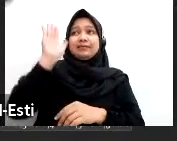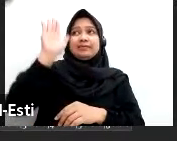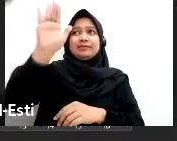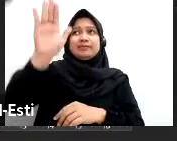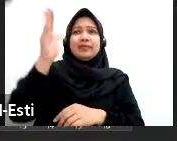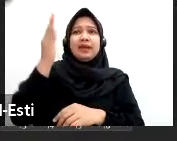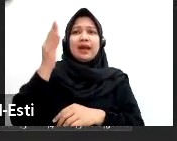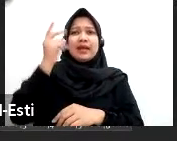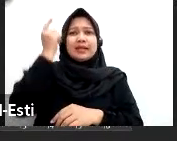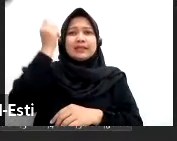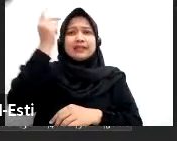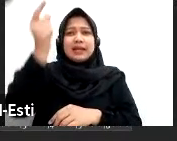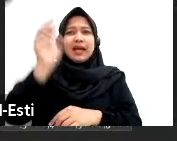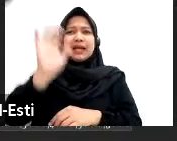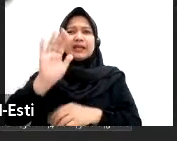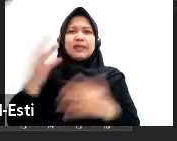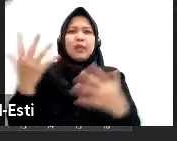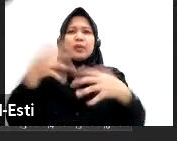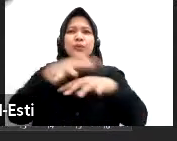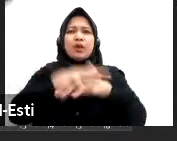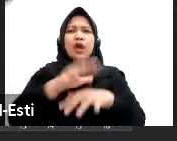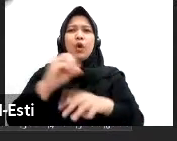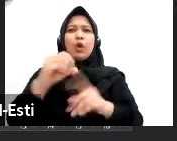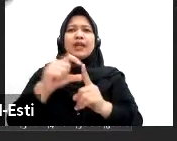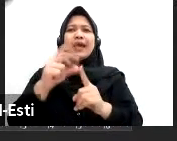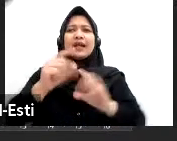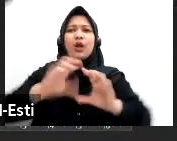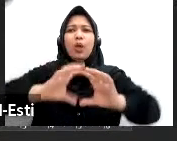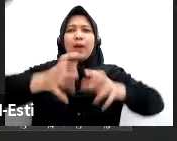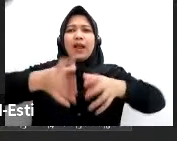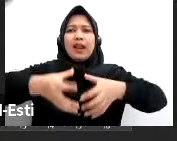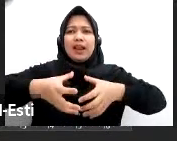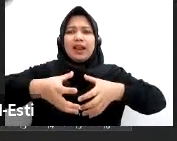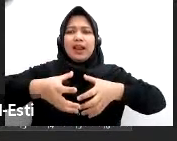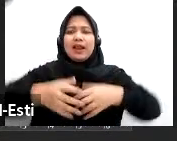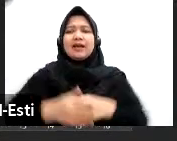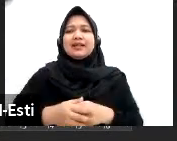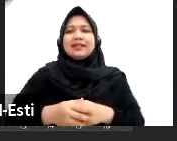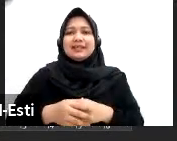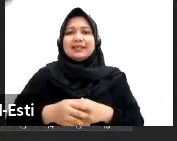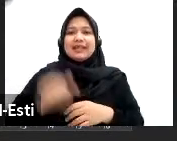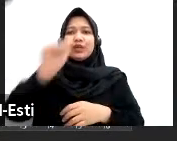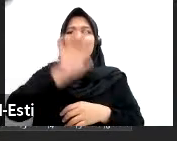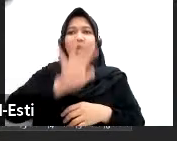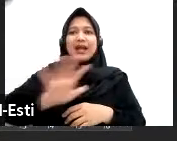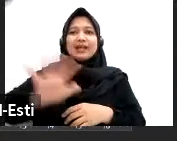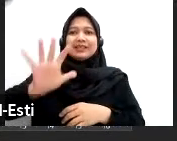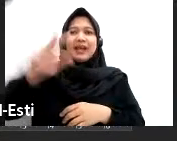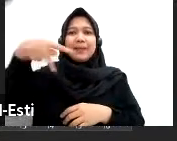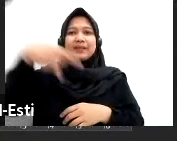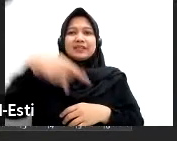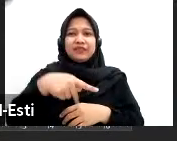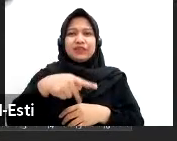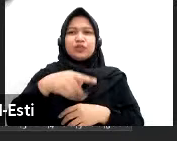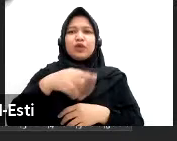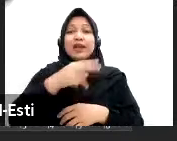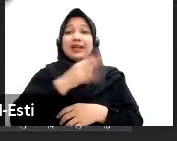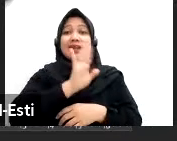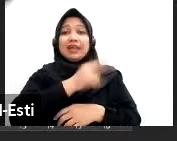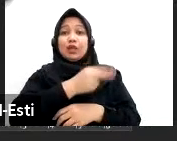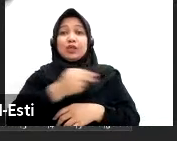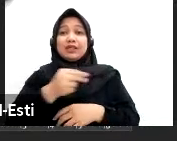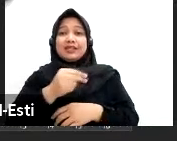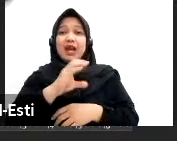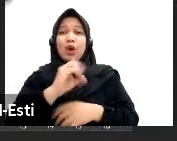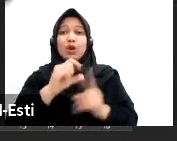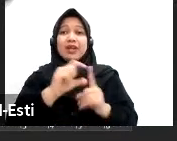juga akan integrasi kepada biar Global permasalahan studies di asia-pasifik kita juga akan terintegrasi juga pihaknya di sana